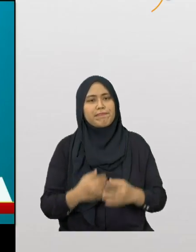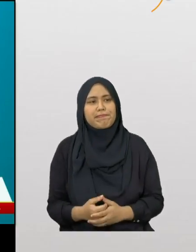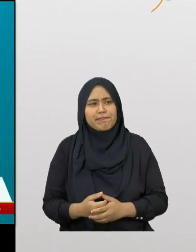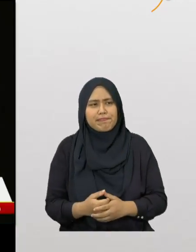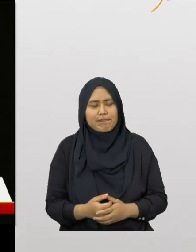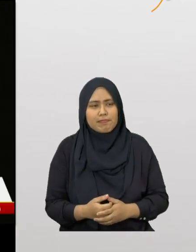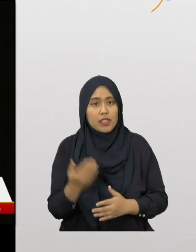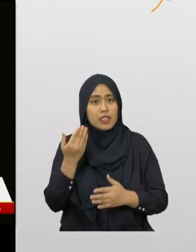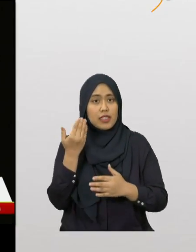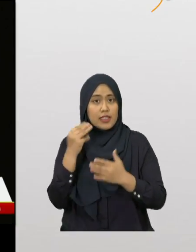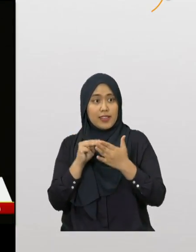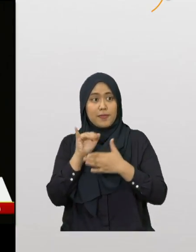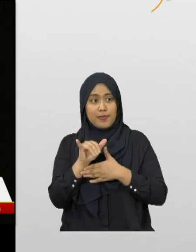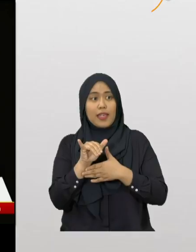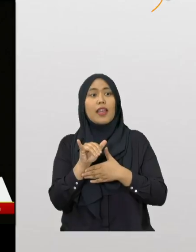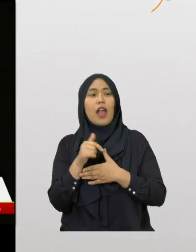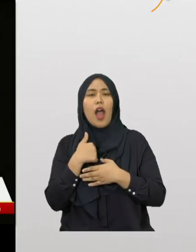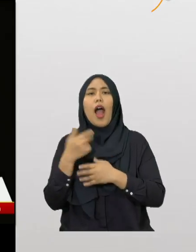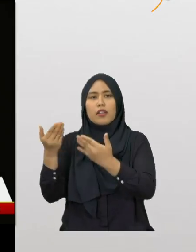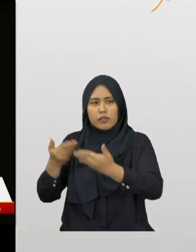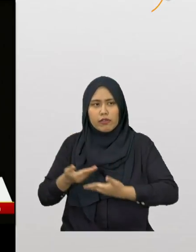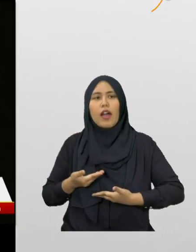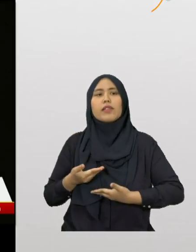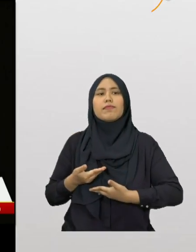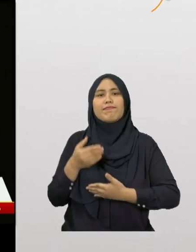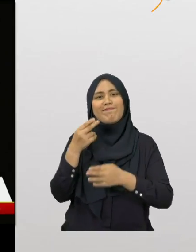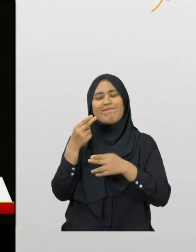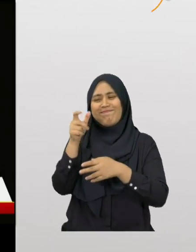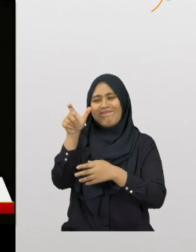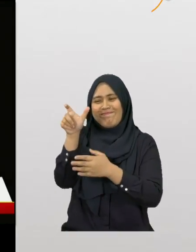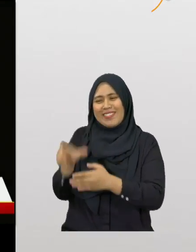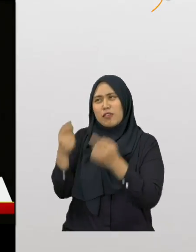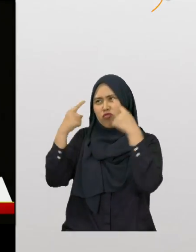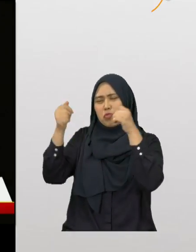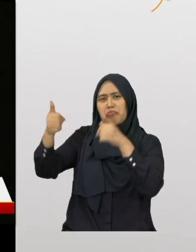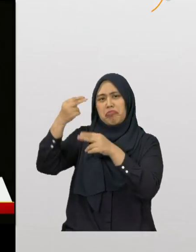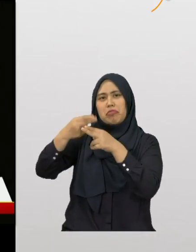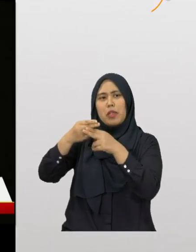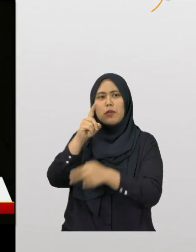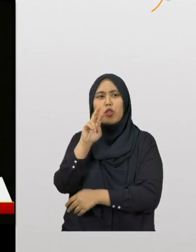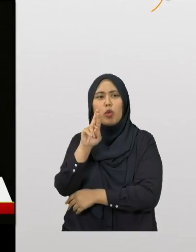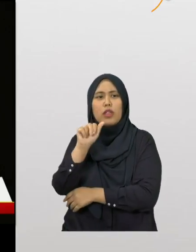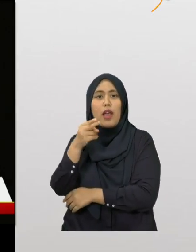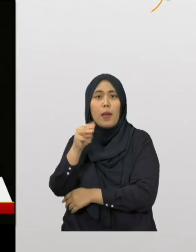saya mengundang Imam Besar Al-Azhar, Dr. Ahmad Al-Taib, ke jamuan malam di istana.